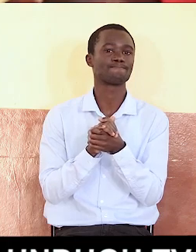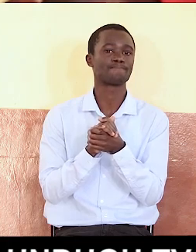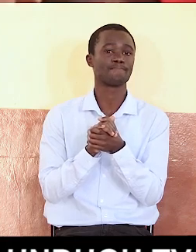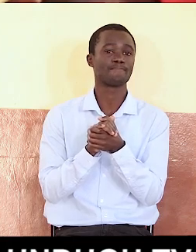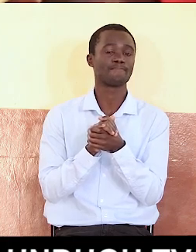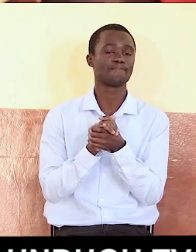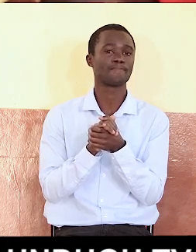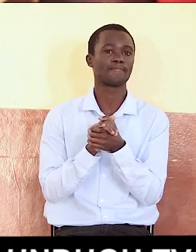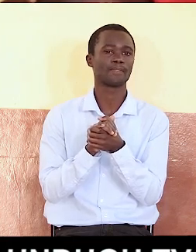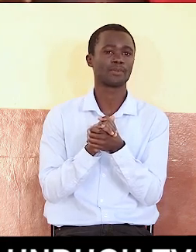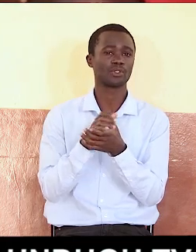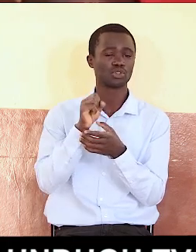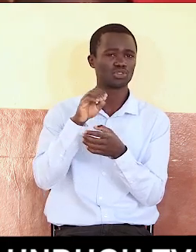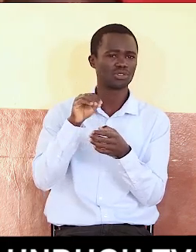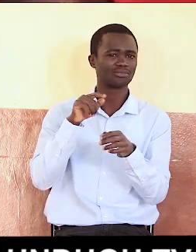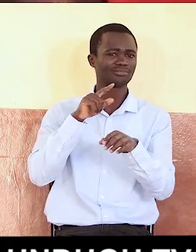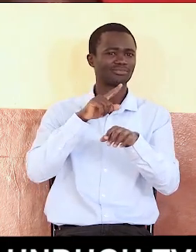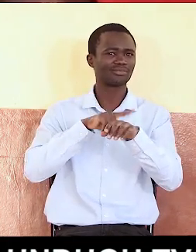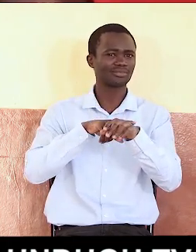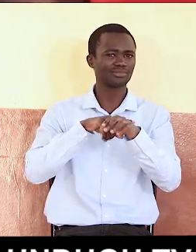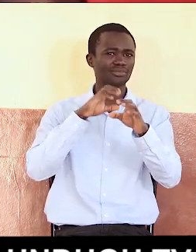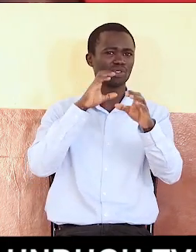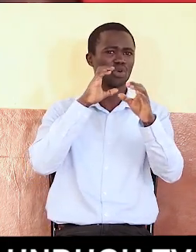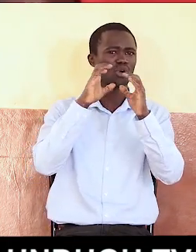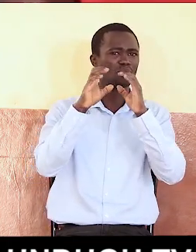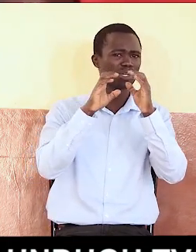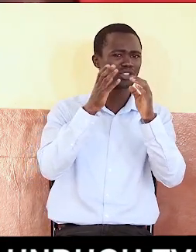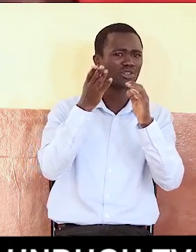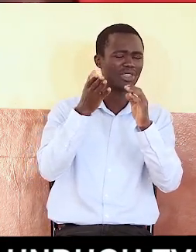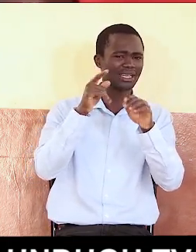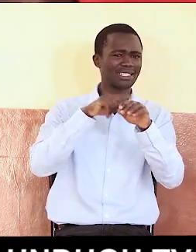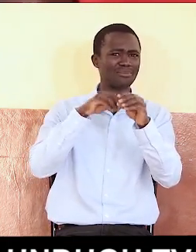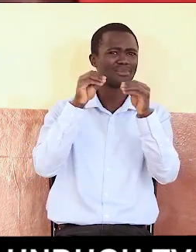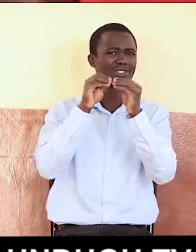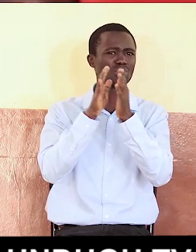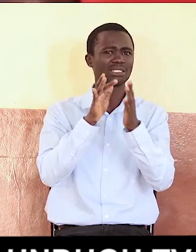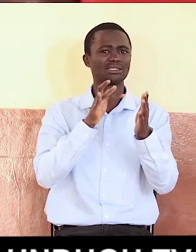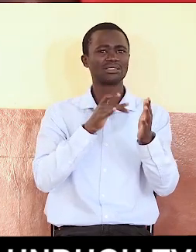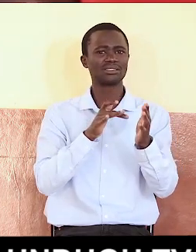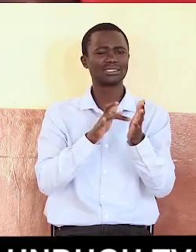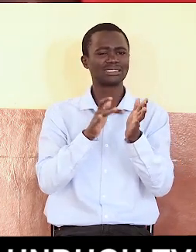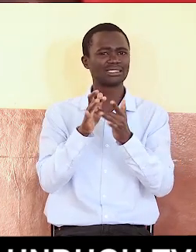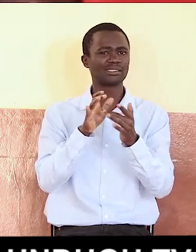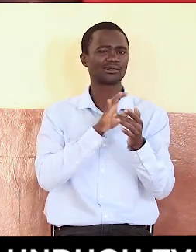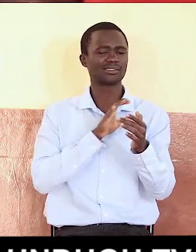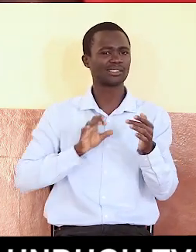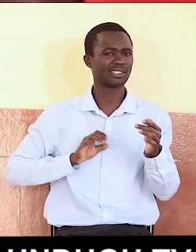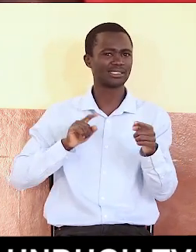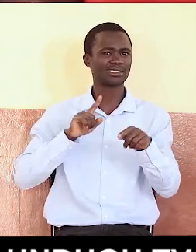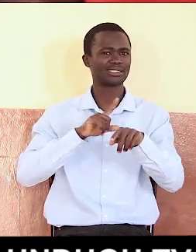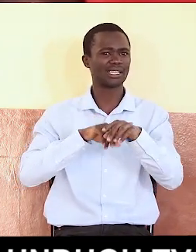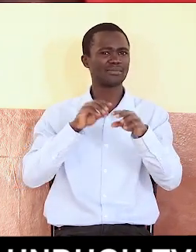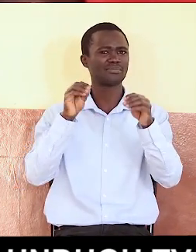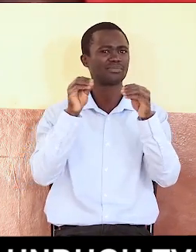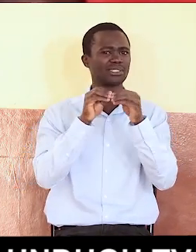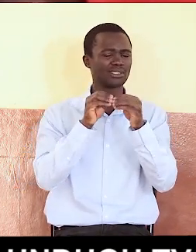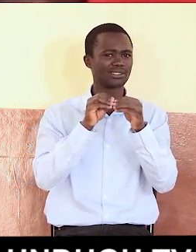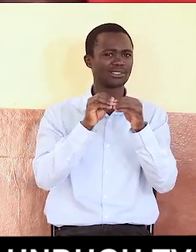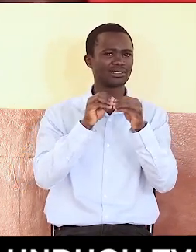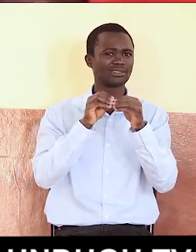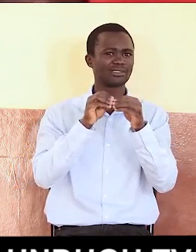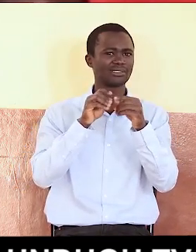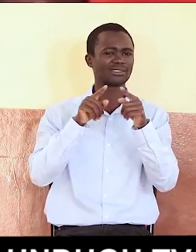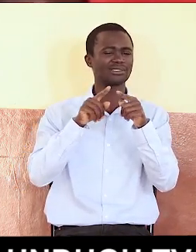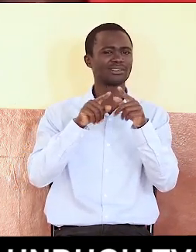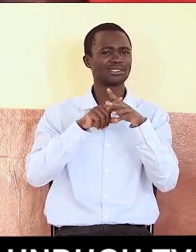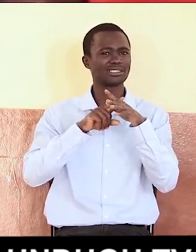hivyo katika hayo mazungumzo yote, when you encounter with Christ, wakati mnapokutana, wakati unapoanza